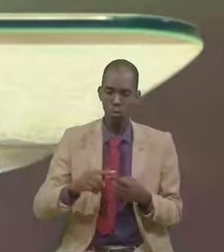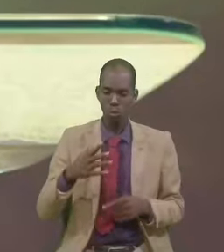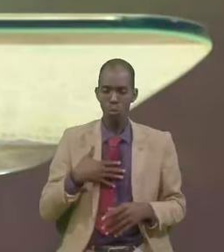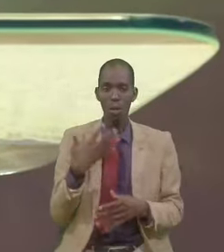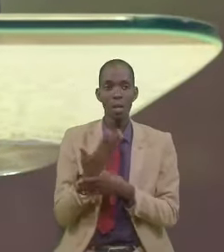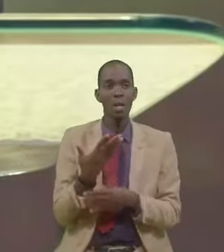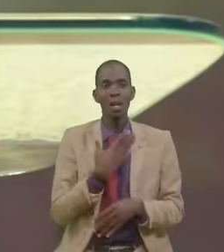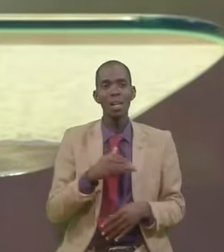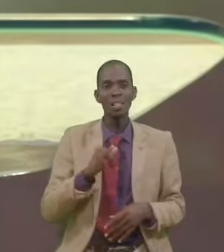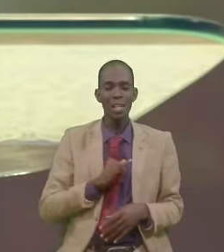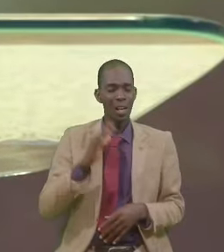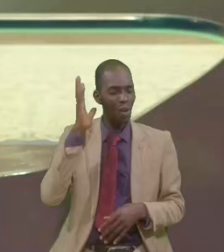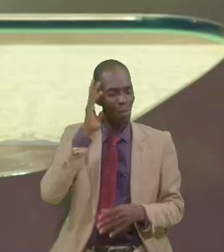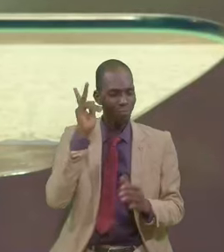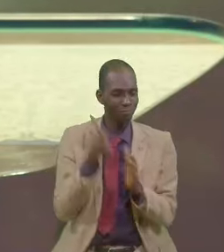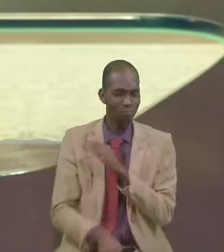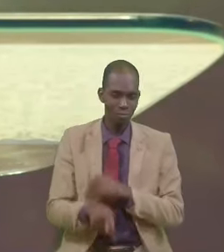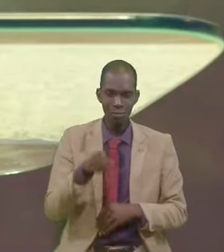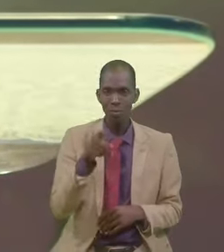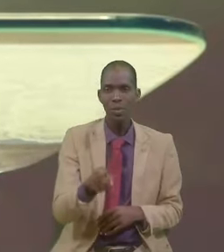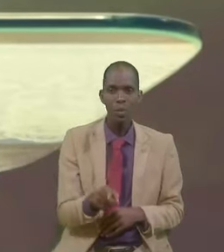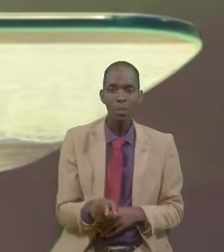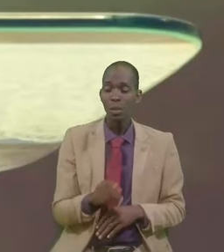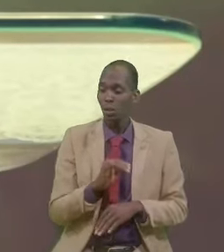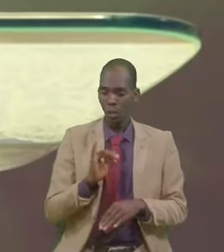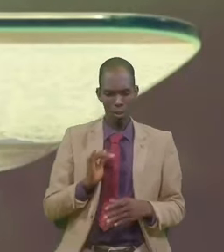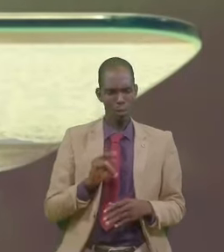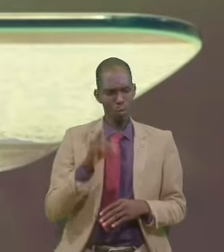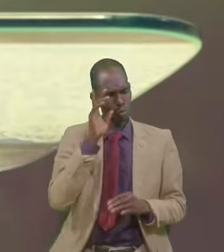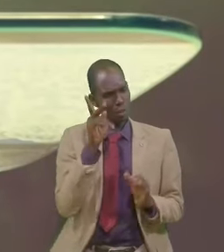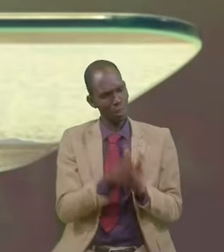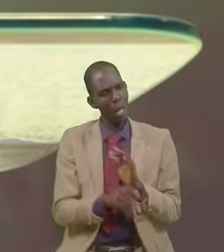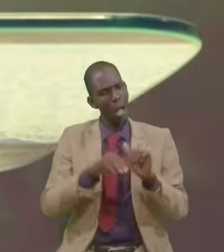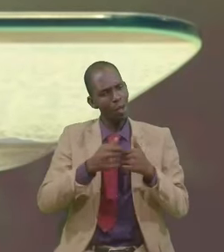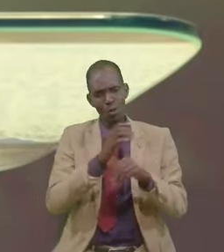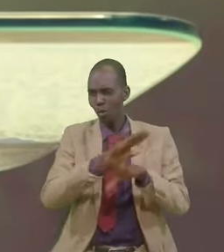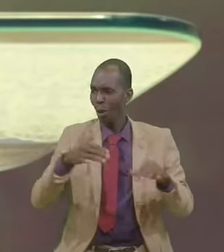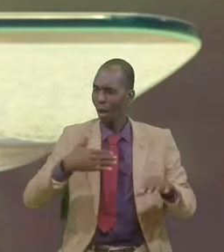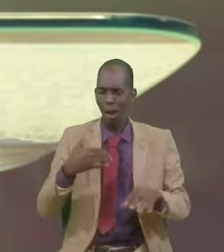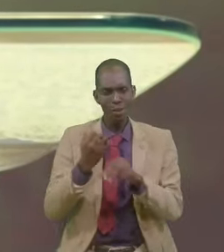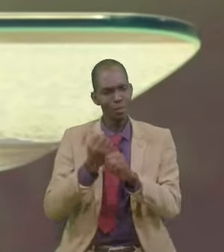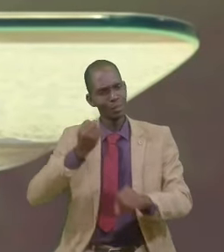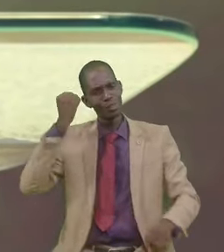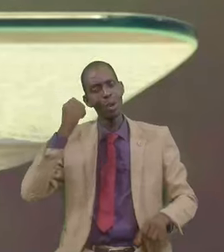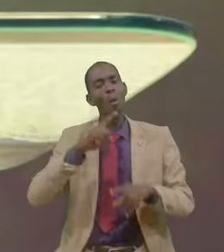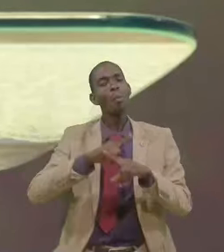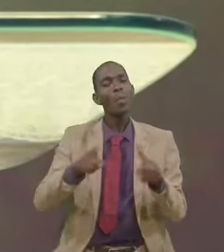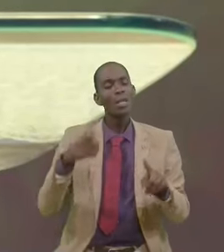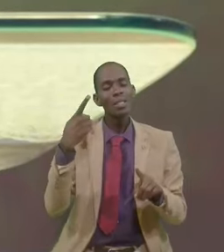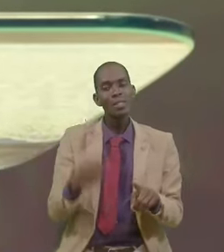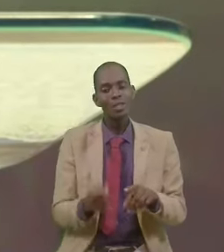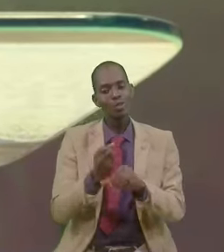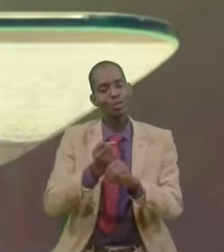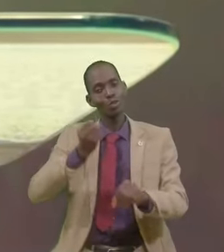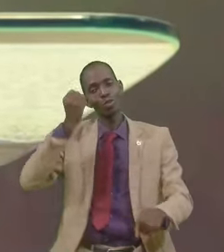je t'abattrai. Il n'a pas d'épée, il n'a pas d'épée. Mais l'épée de l'Esprit, la parole de Dieu est